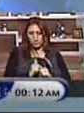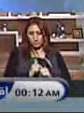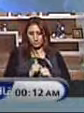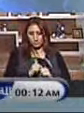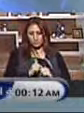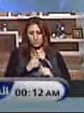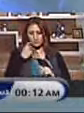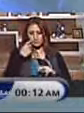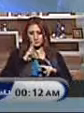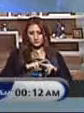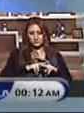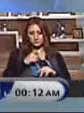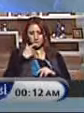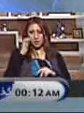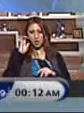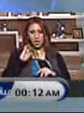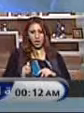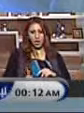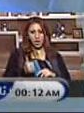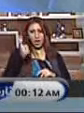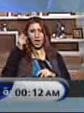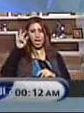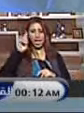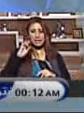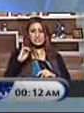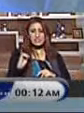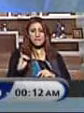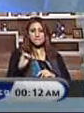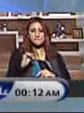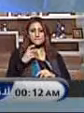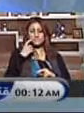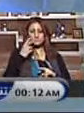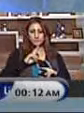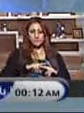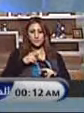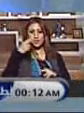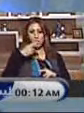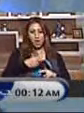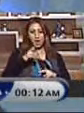ققول له يا ابا حازم شوف ادب الحوار بين عالم وحاكم